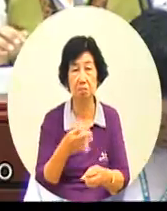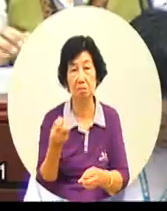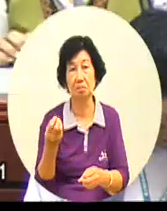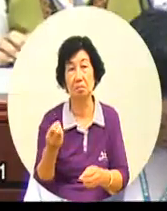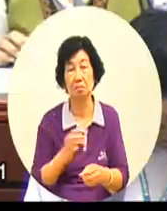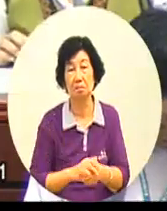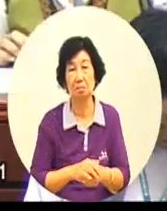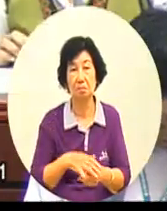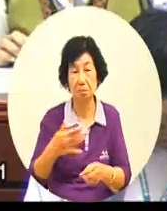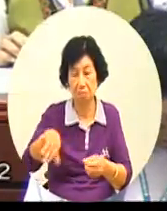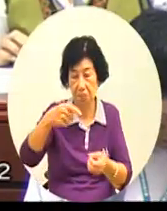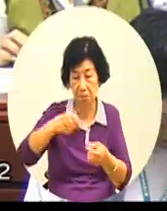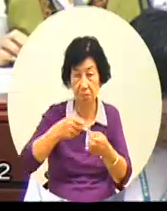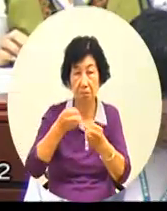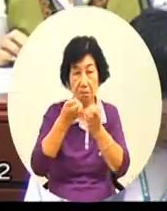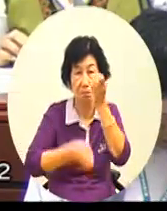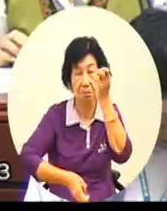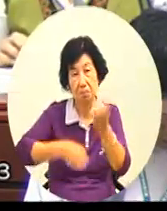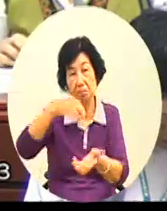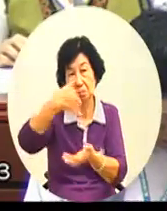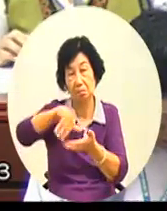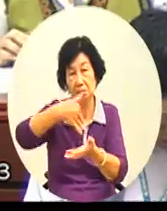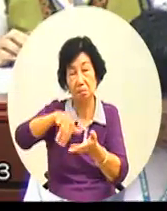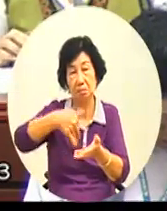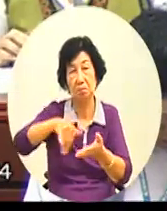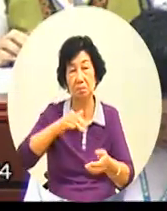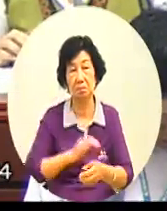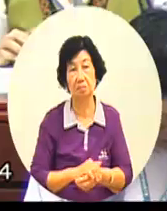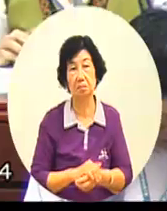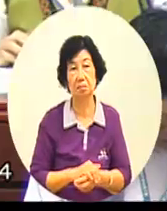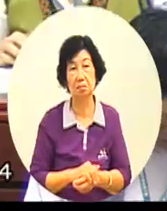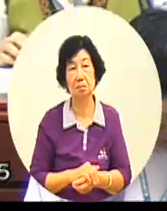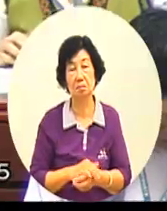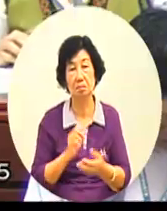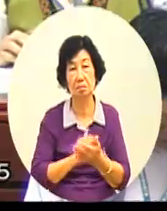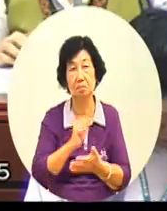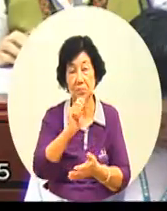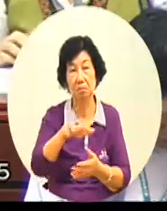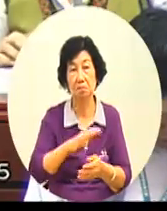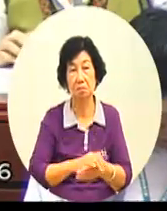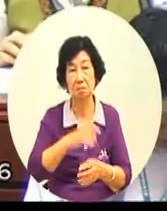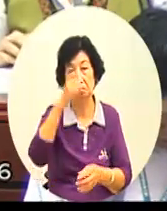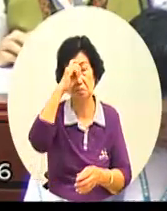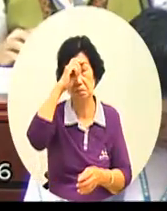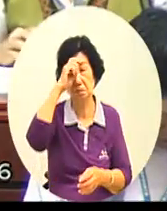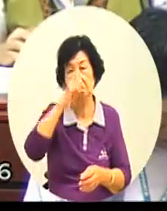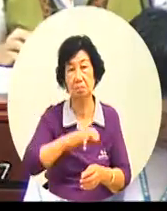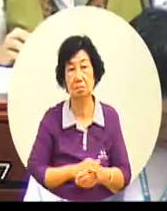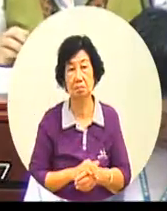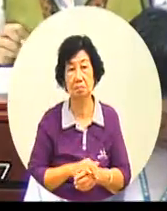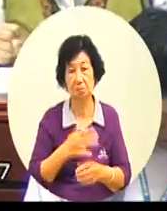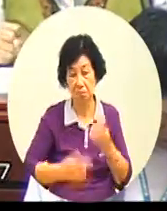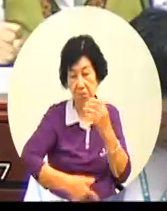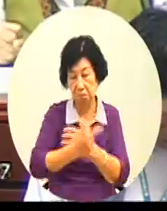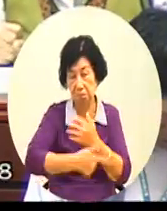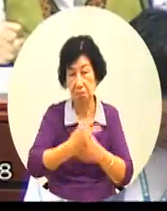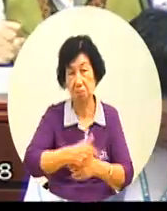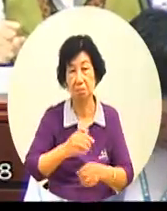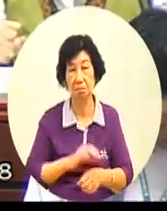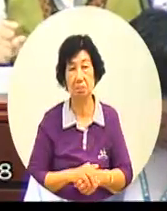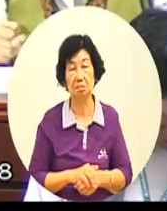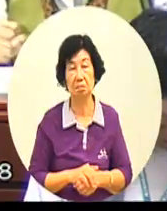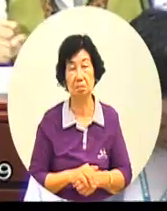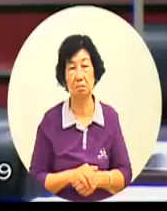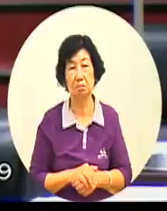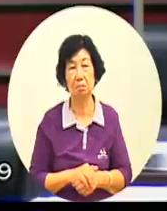算以后再跟议员报告。我想这个工期的部分，我再跟议员报告。 我希望能够尽快啦，也让大家能够